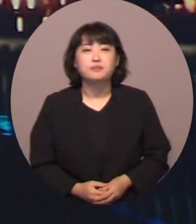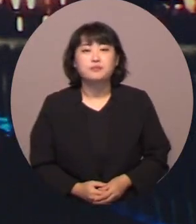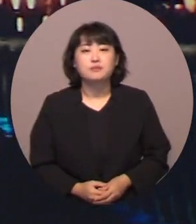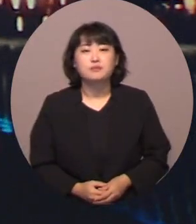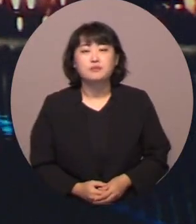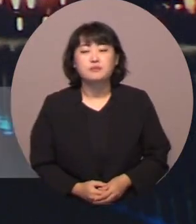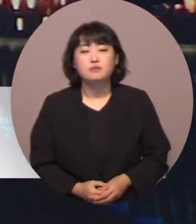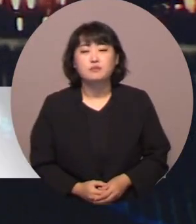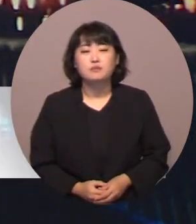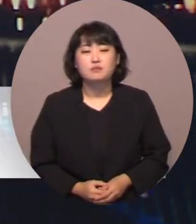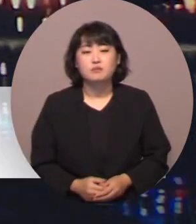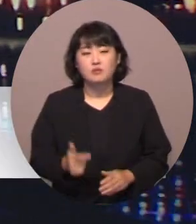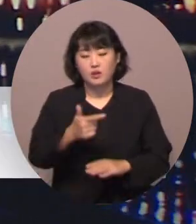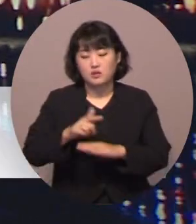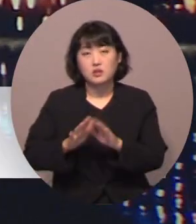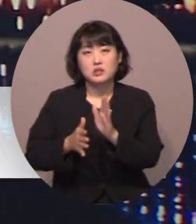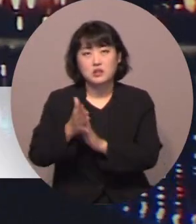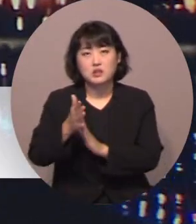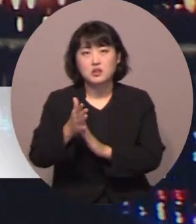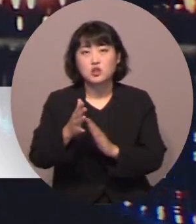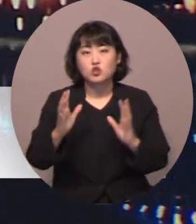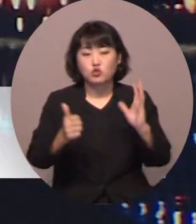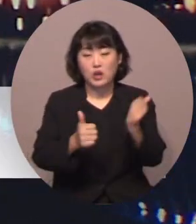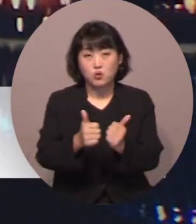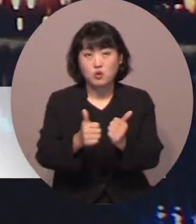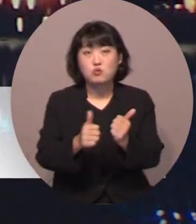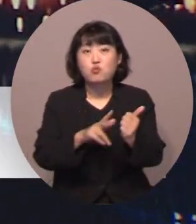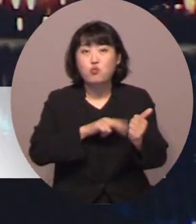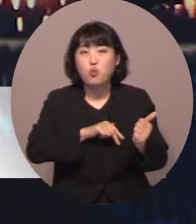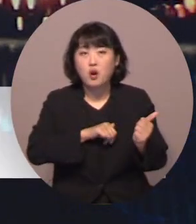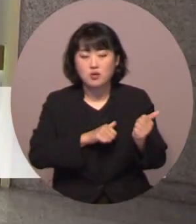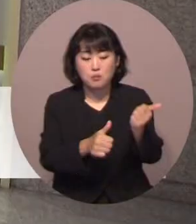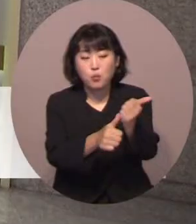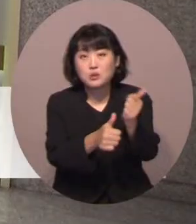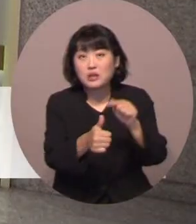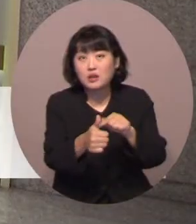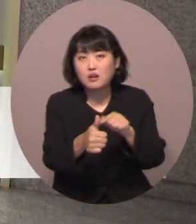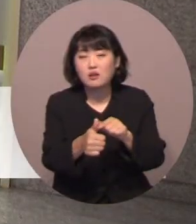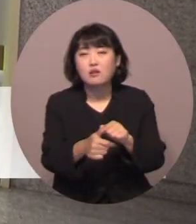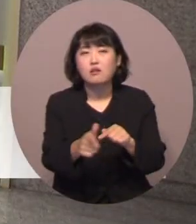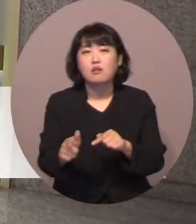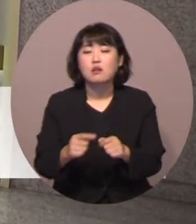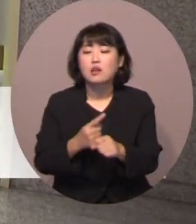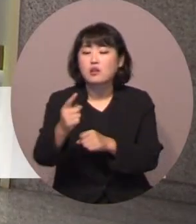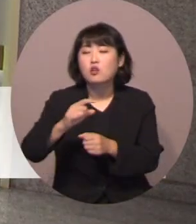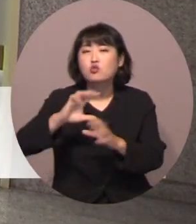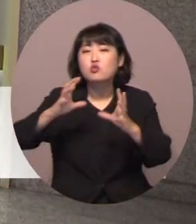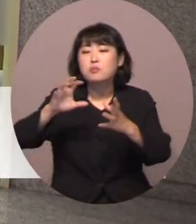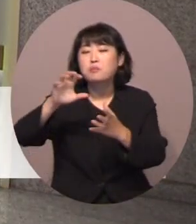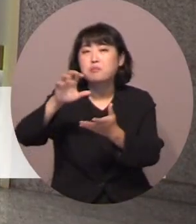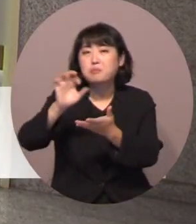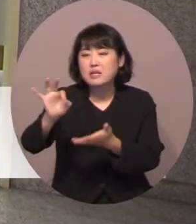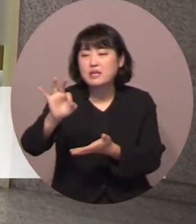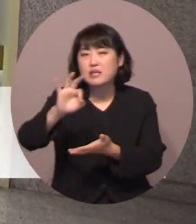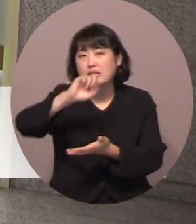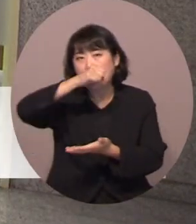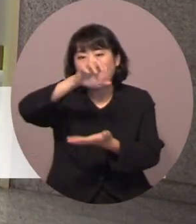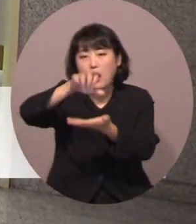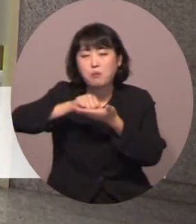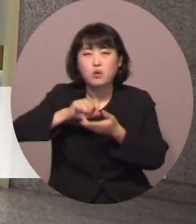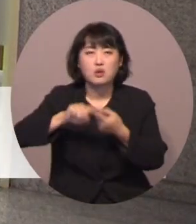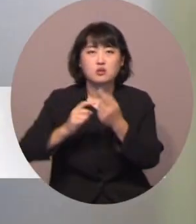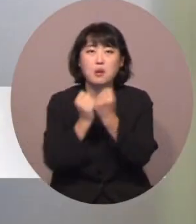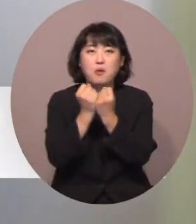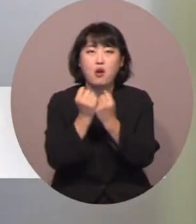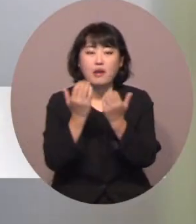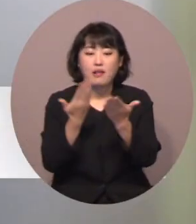다전 씨가 지역 국회의원 보좌진을 대상으로 내년 국비 확보 예산 설명회를 제안한 것을 두고 여야가 공방을